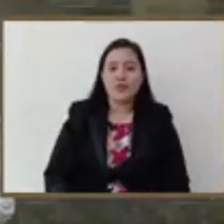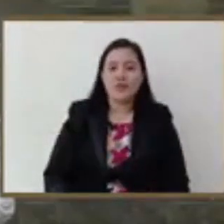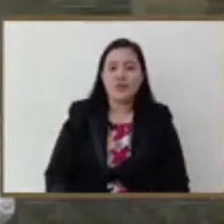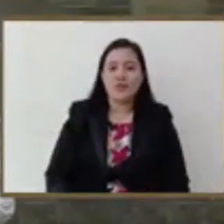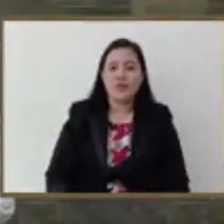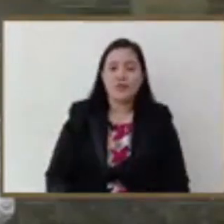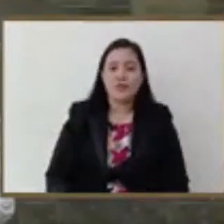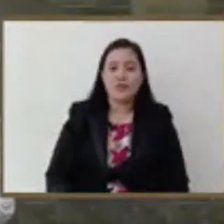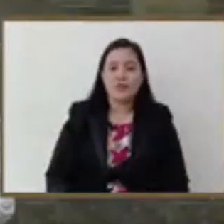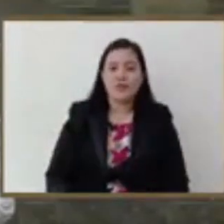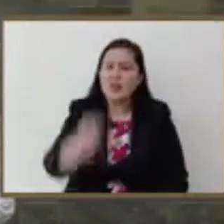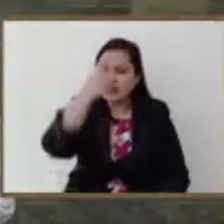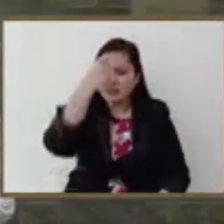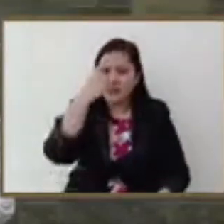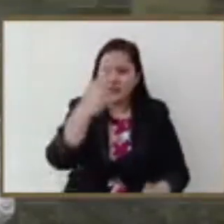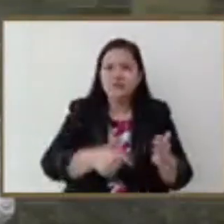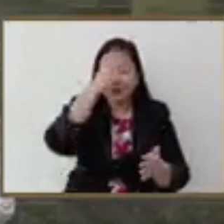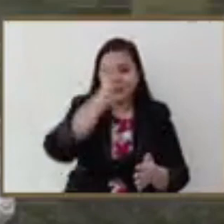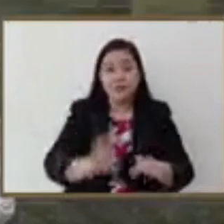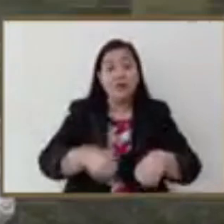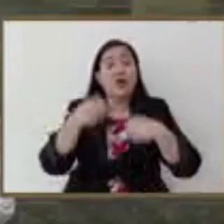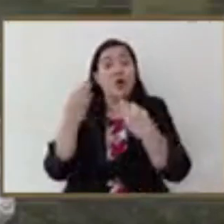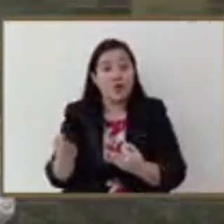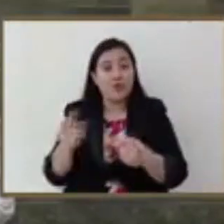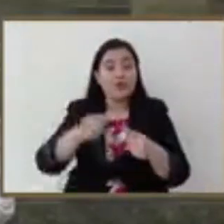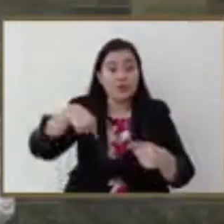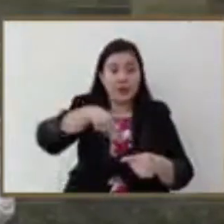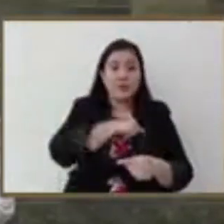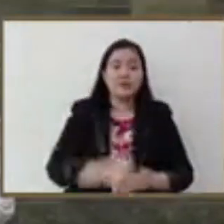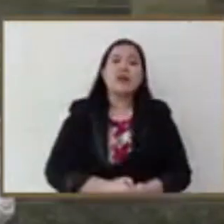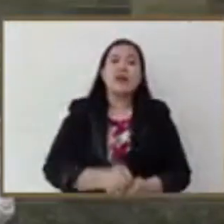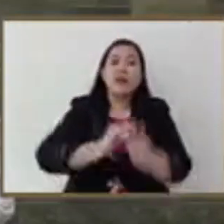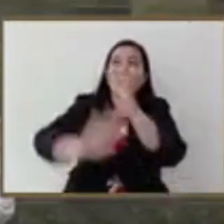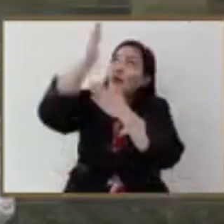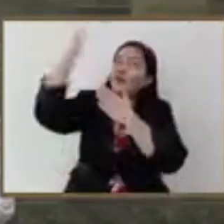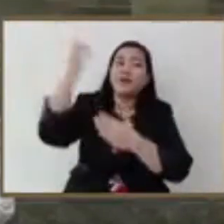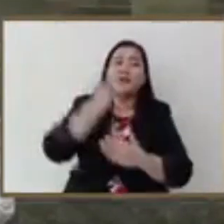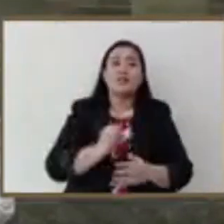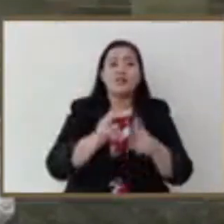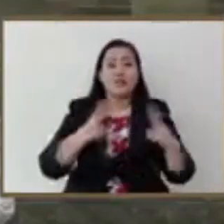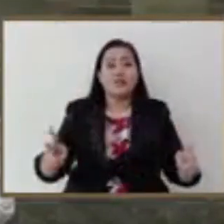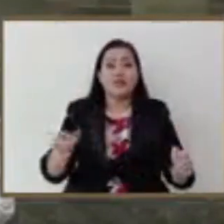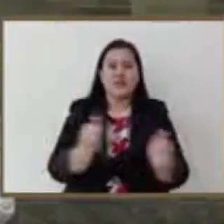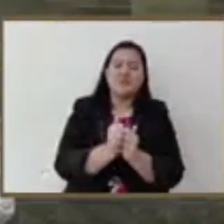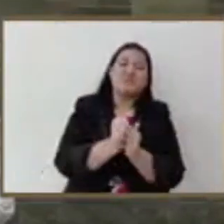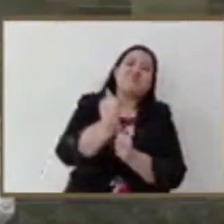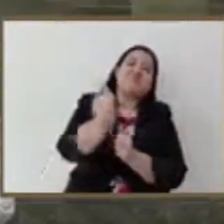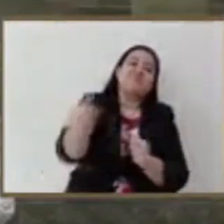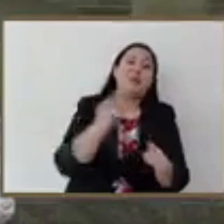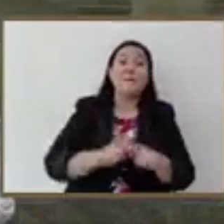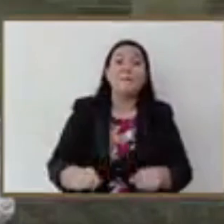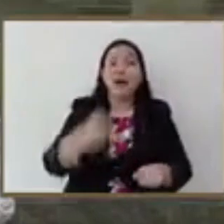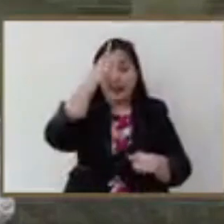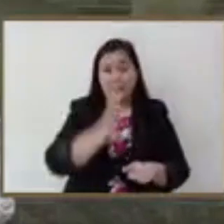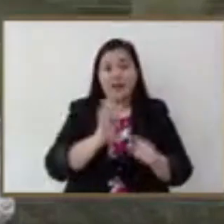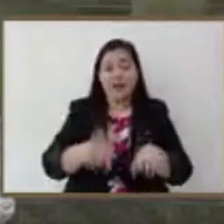kung anong ino-offer sa'yo ng Diyos? Napakalayo ng langit, mga kapatid. Pero ang ino-offer ng Diyos sa iyo ngayon is,